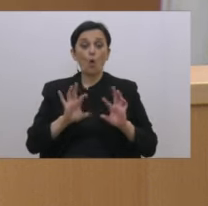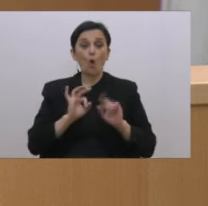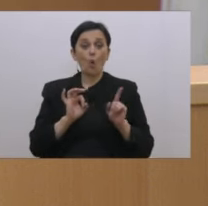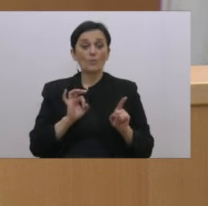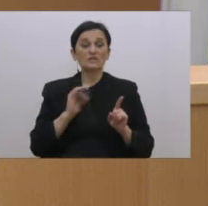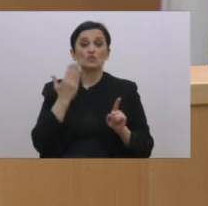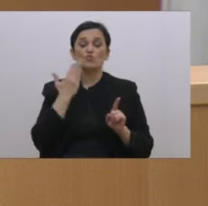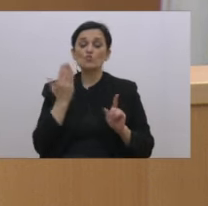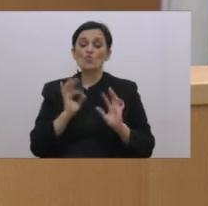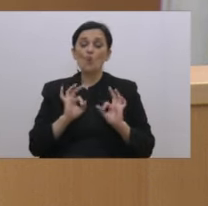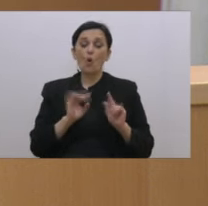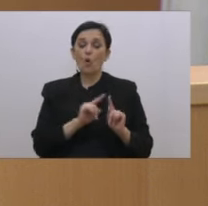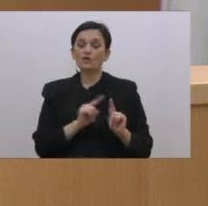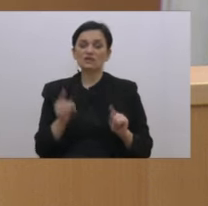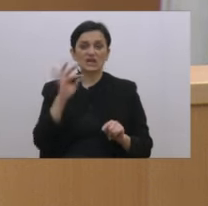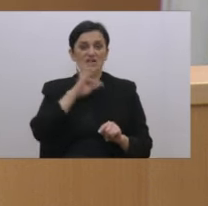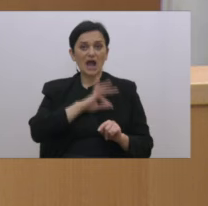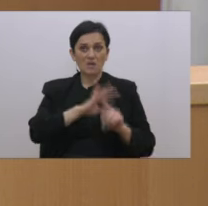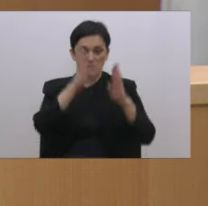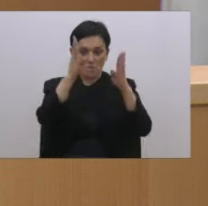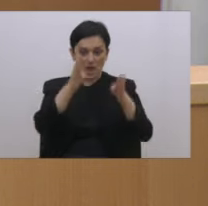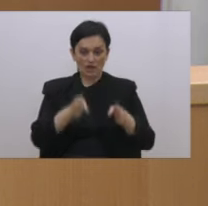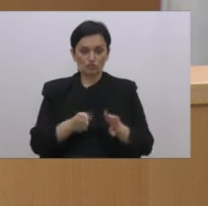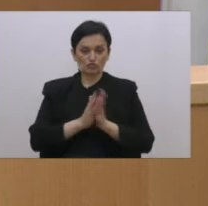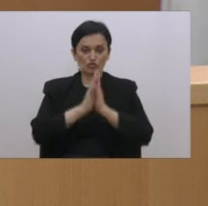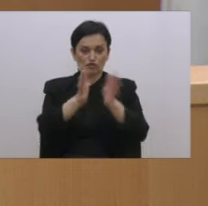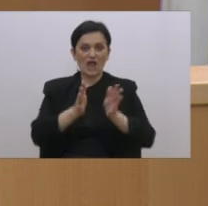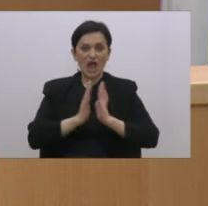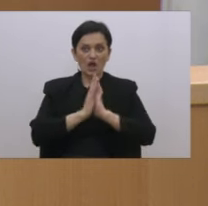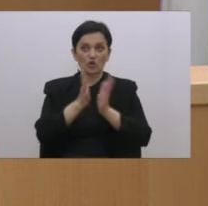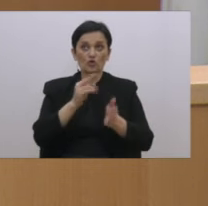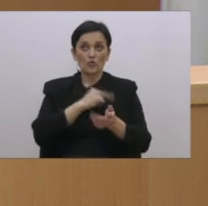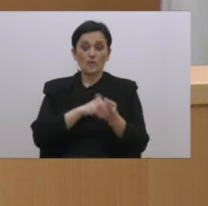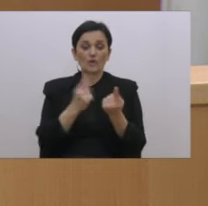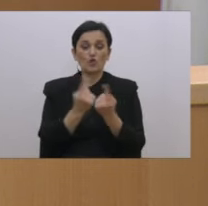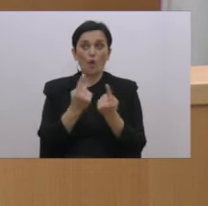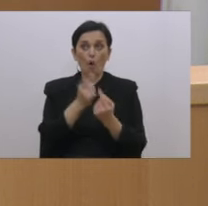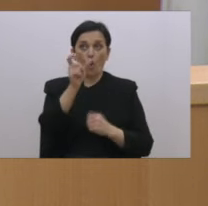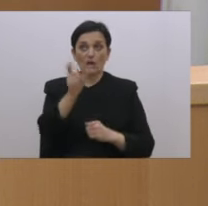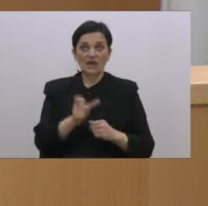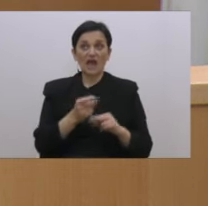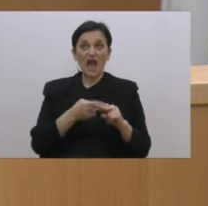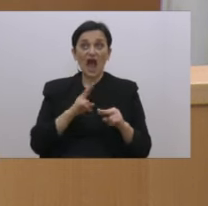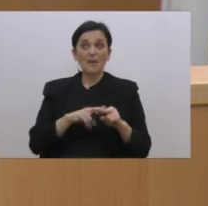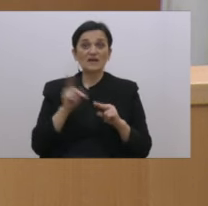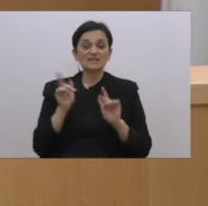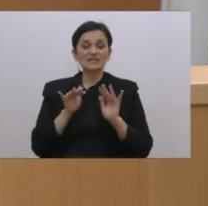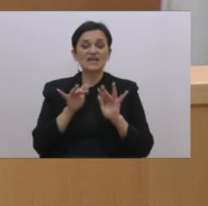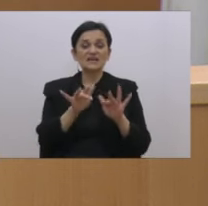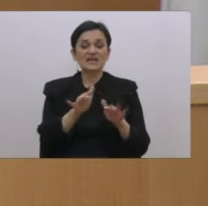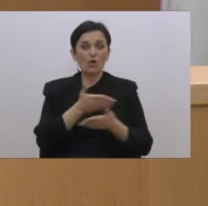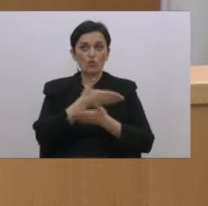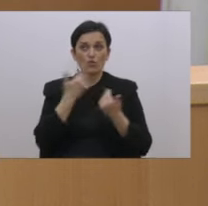მთელი მოხსენება გამოიყენა იმისათვის, რომ პერსონალური შეურაცხყოფები მიეყენებინა კოლეგისათვის და ამაზე რეაგირებას არ